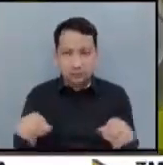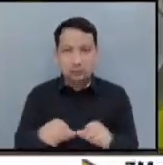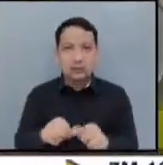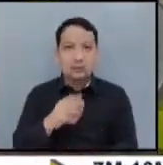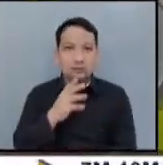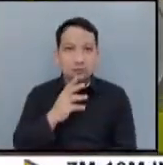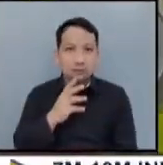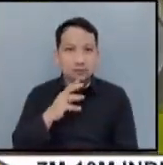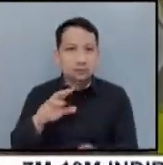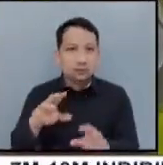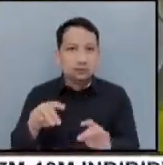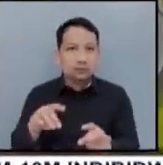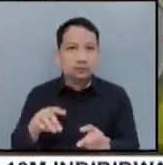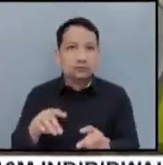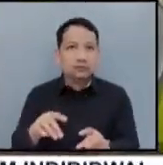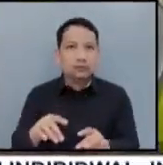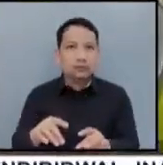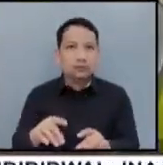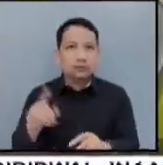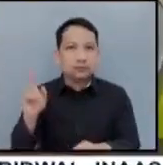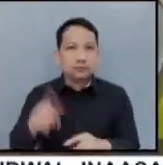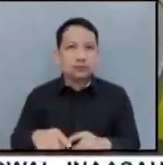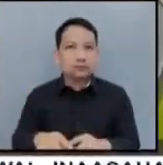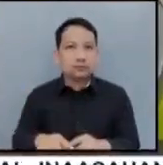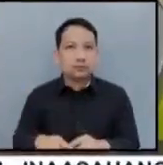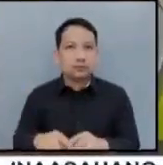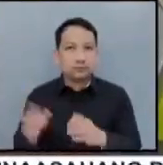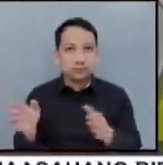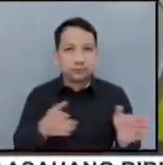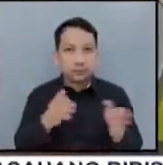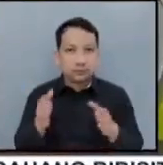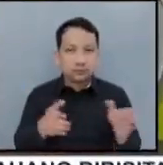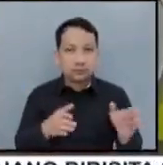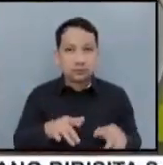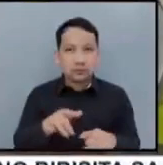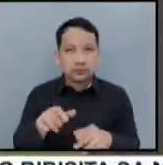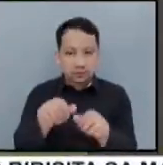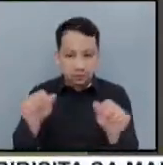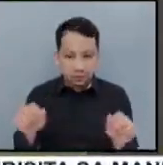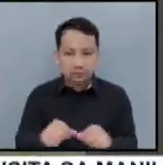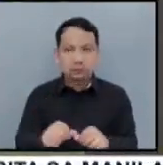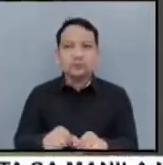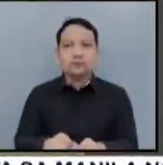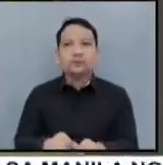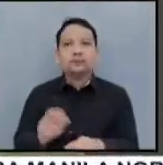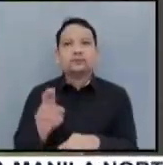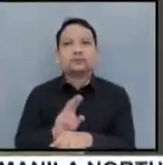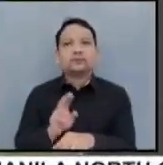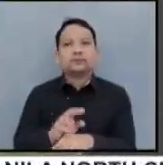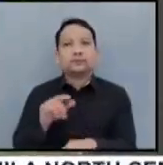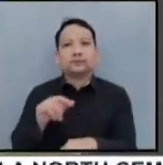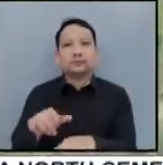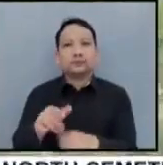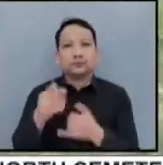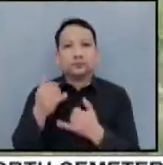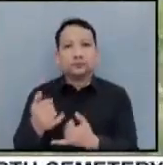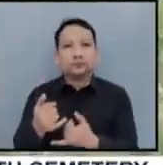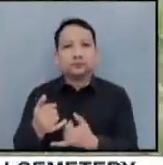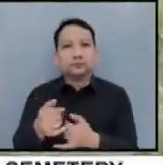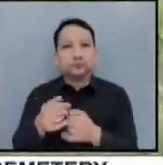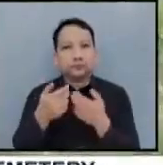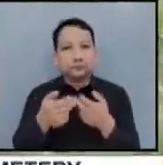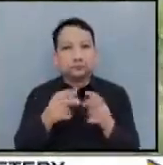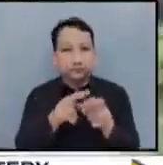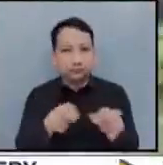So hindi siya madali kasi we need to prepare the area pa rin na lilipatan. Sa ngayon, patuloy pa ang